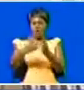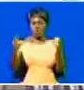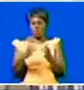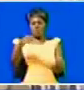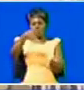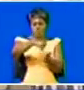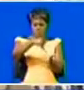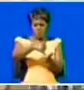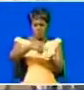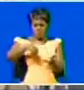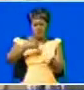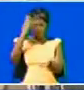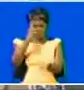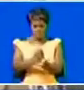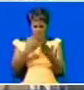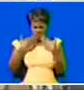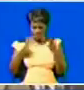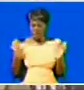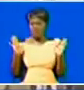in this, so that we can verify